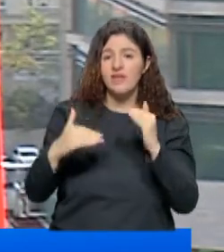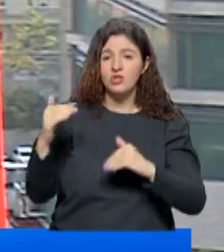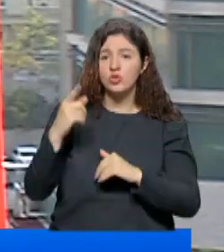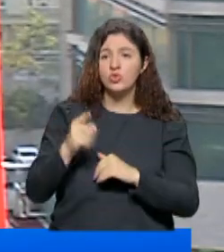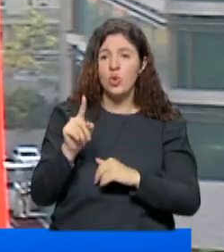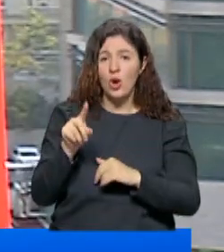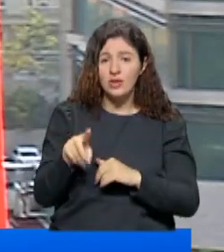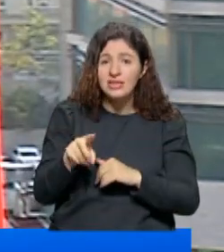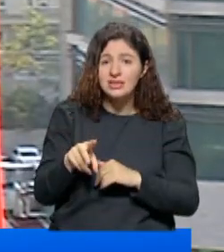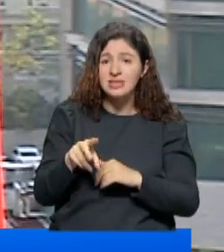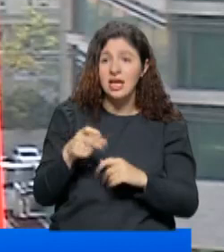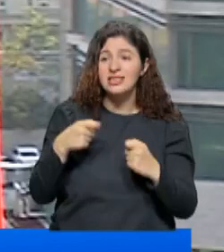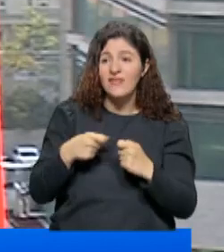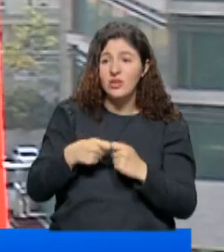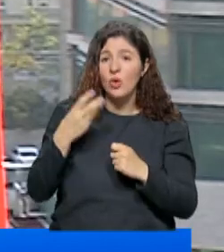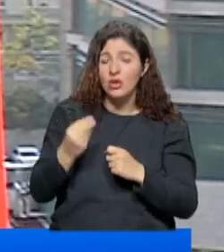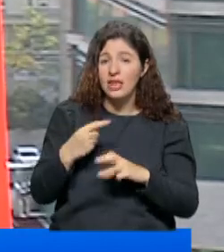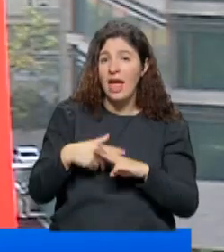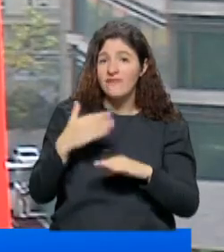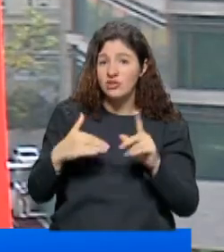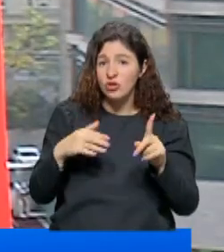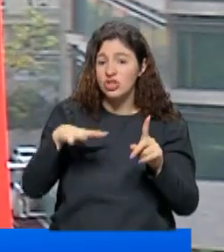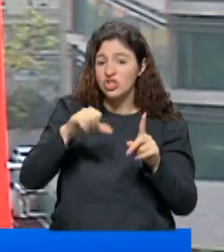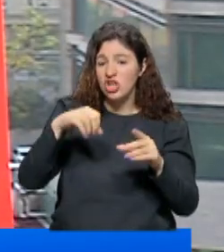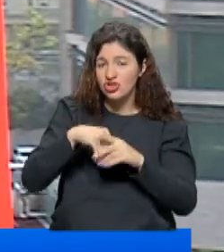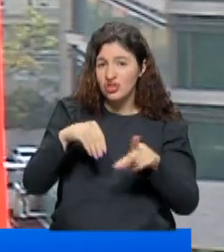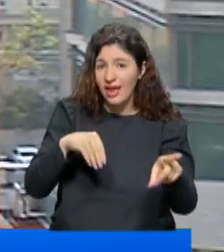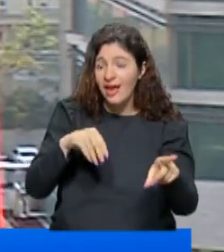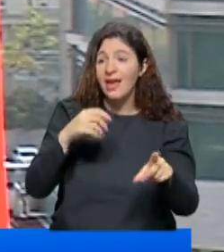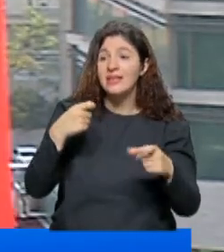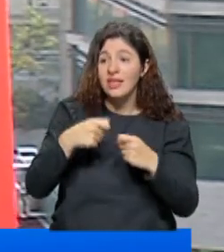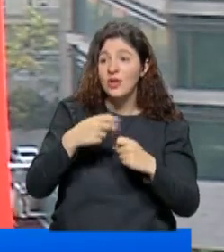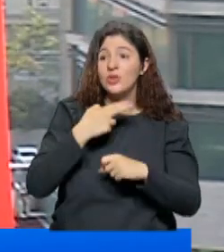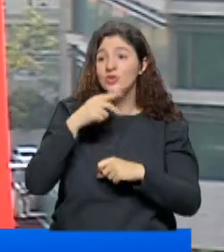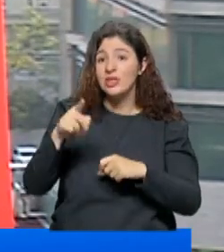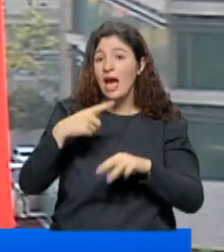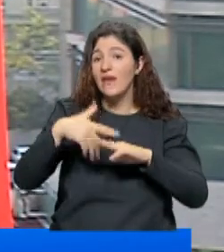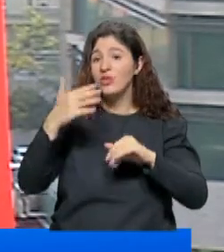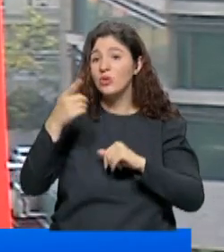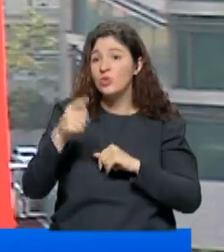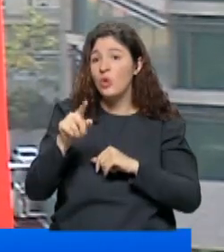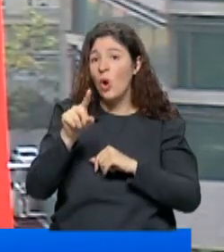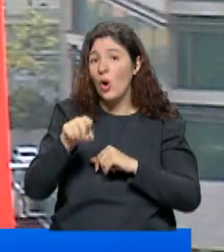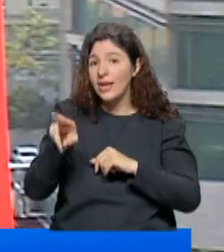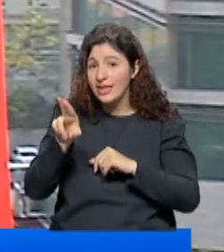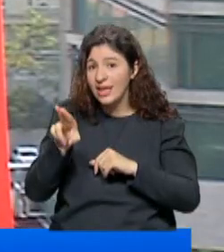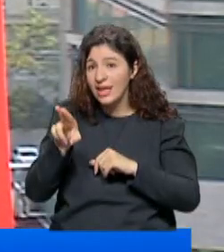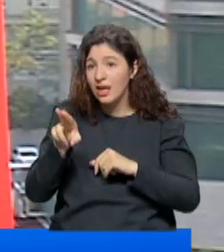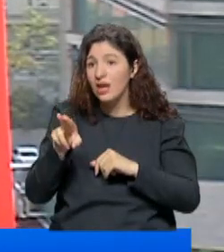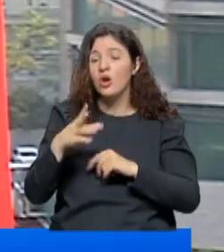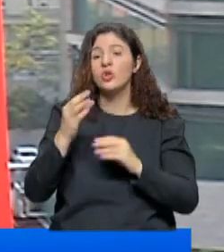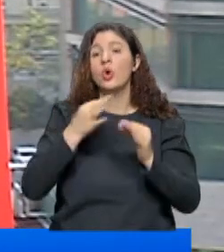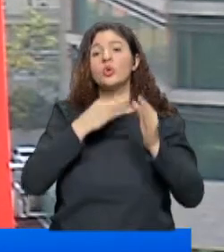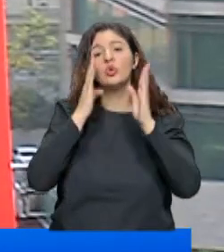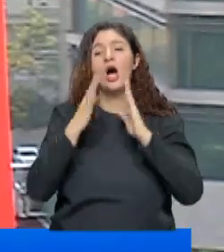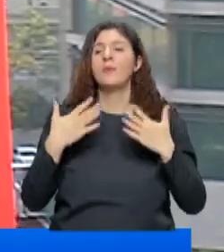enflasyon %18, savaşan Ukrayna'da, işgal altındaki Ukrayna'da. Savaşan Rusya'da enflasyon %17. Çok